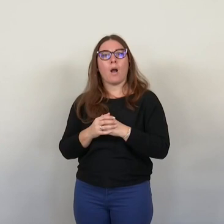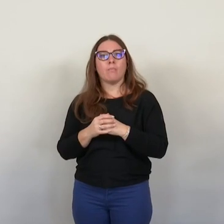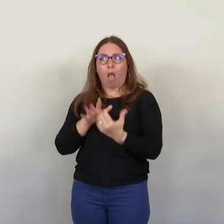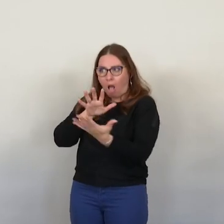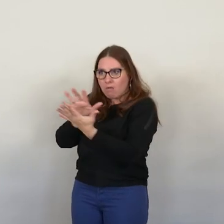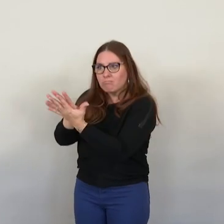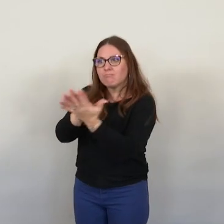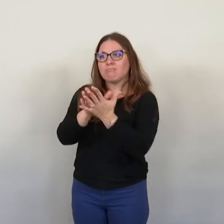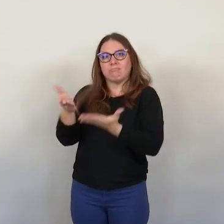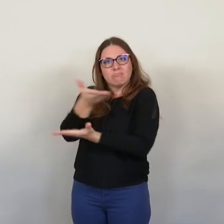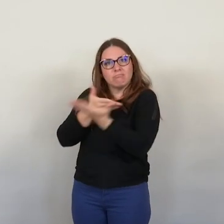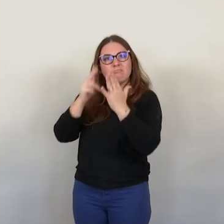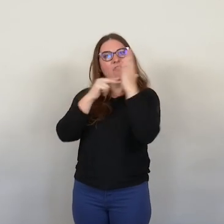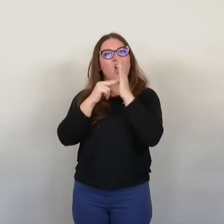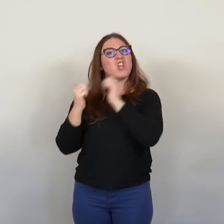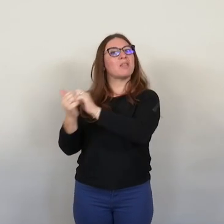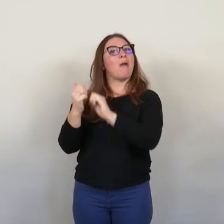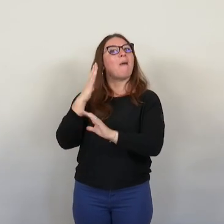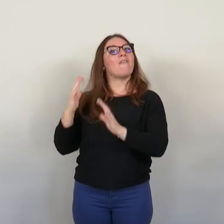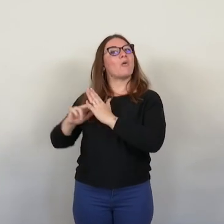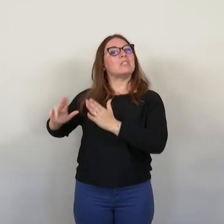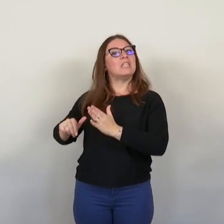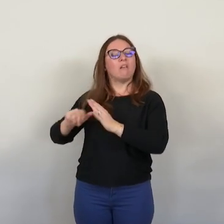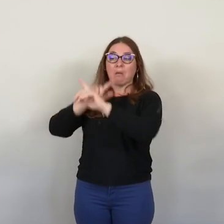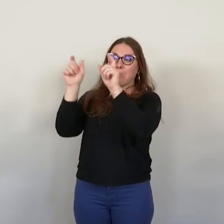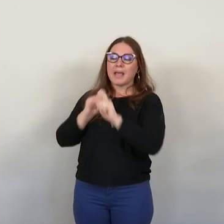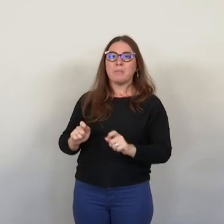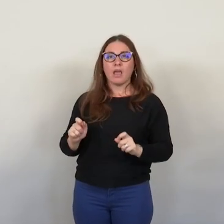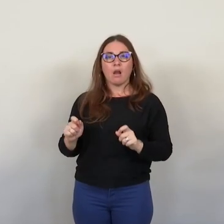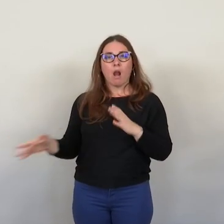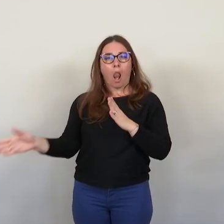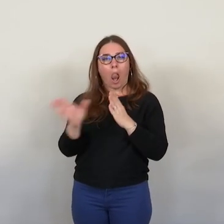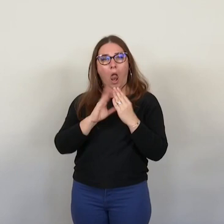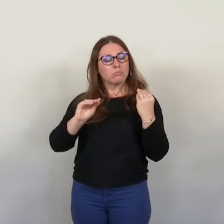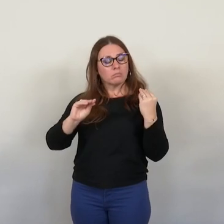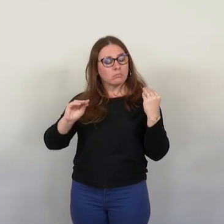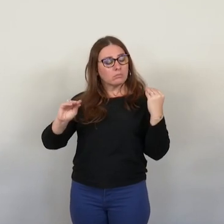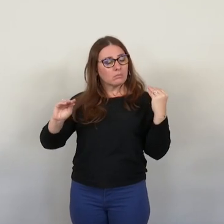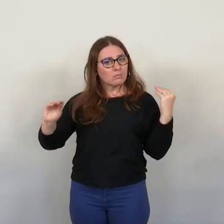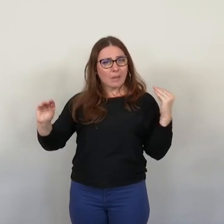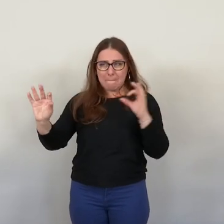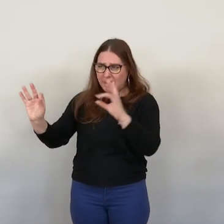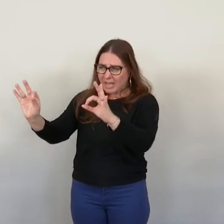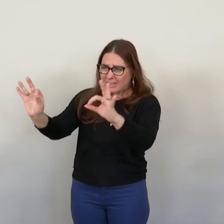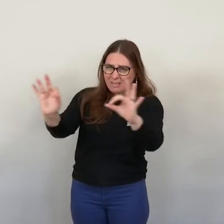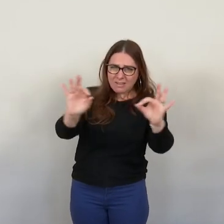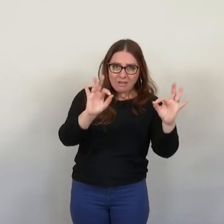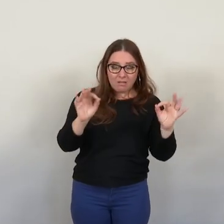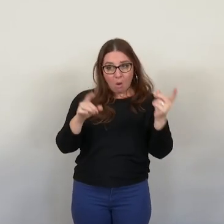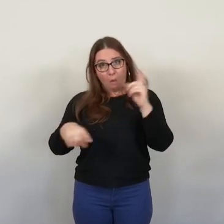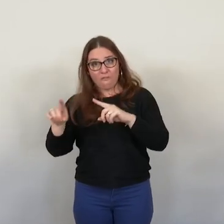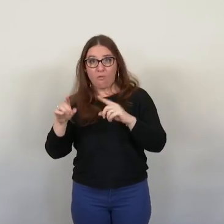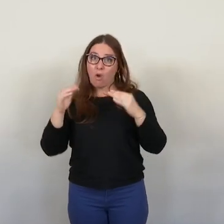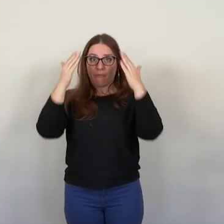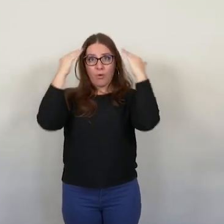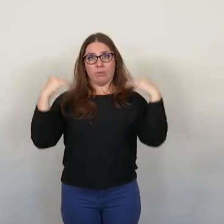d'aborder le respect de notre charte commune en retour pas un mot d'aucun de vous avez-vous fait votre